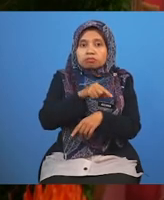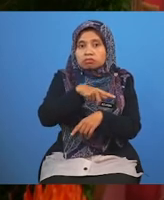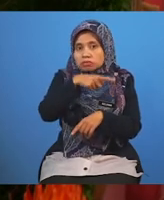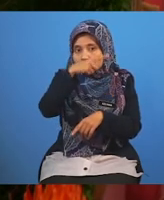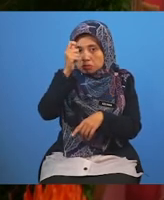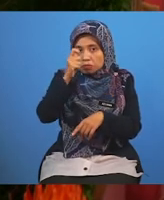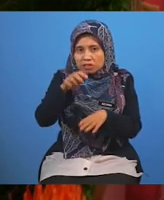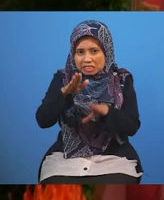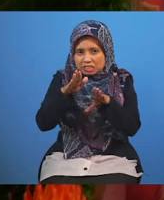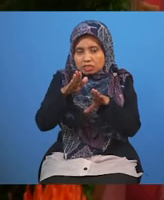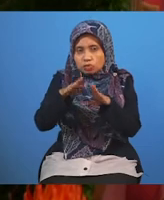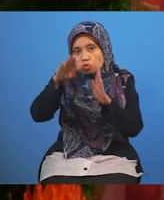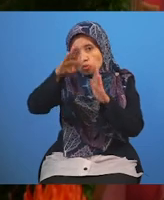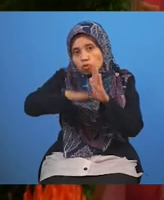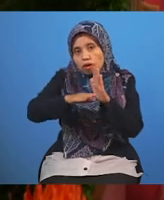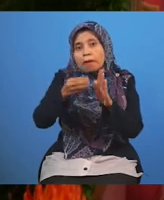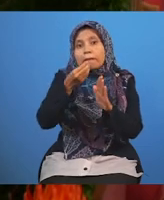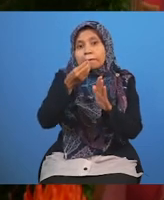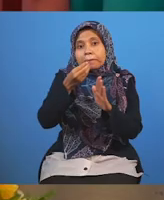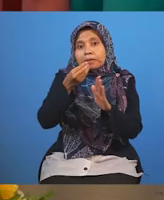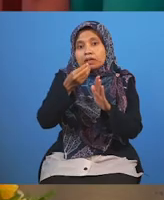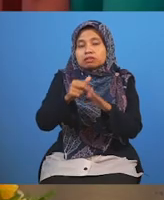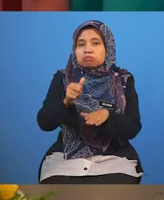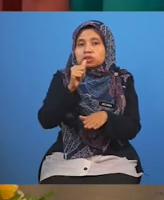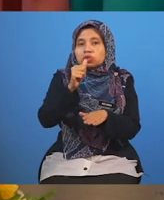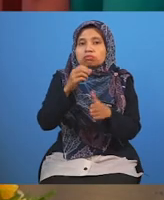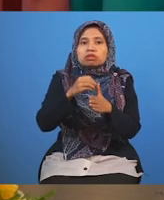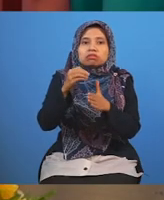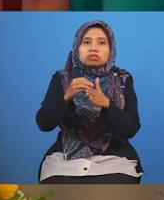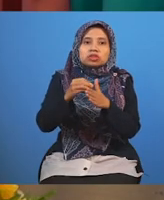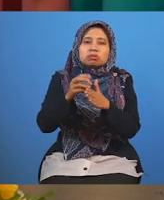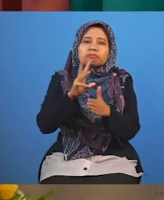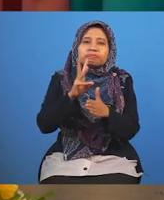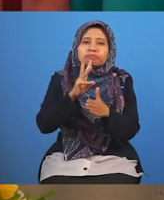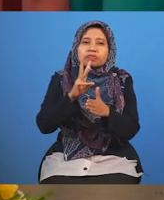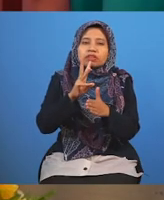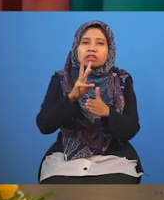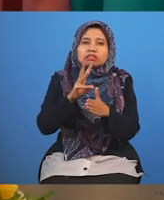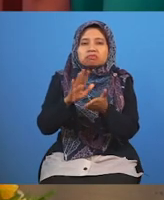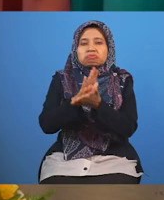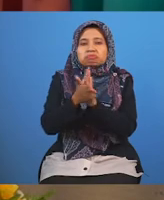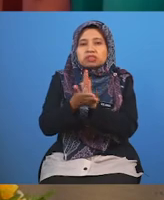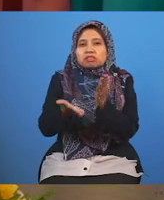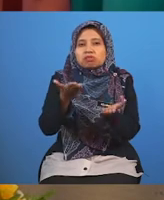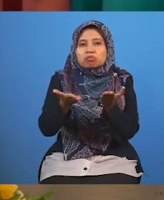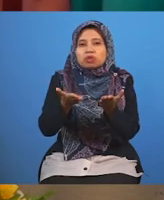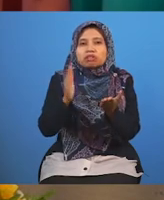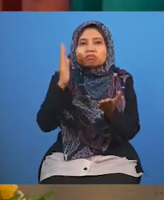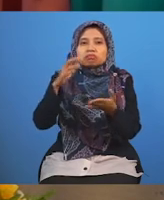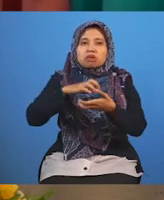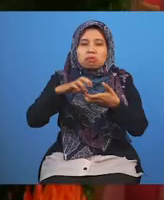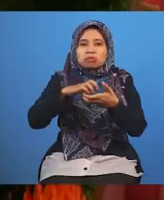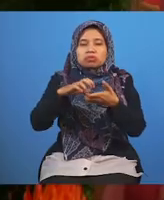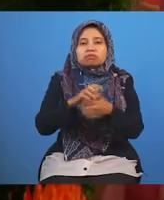kerana ditakuti kekurangan makanan, minuman dan kelembapan serta risiko untuk serangan